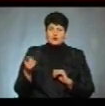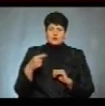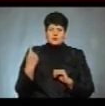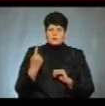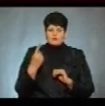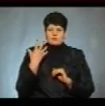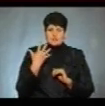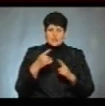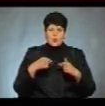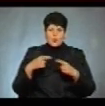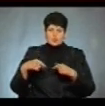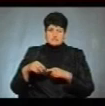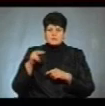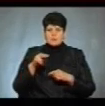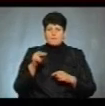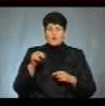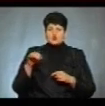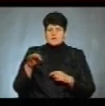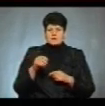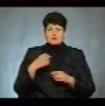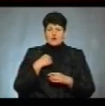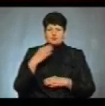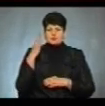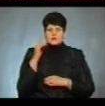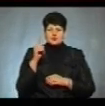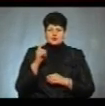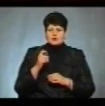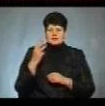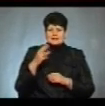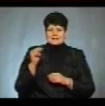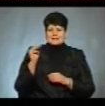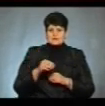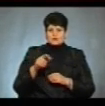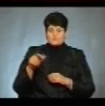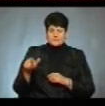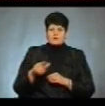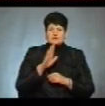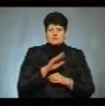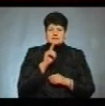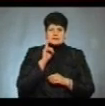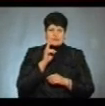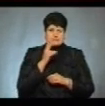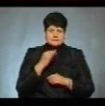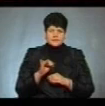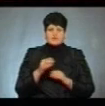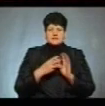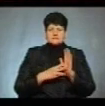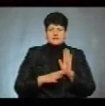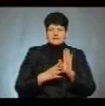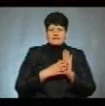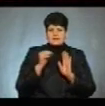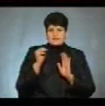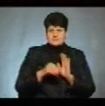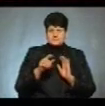у 5 округах за Петра Порошенка проголосували понад 130 тисяч осіб, за Володимира Зеленського – майже 79